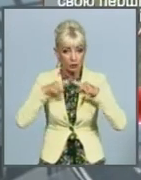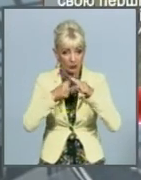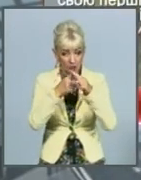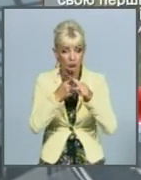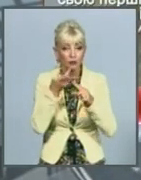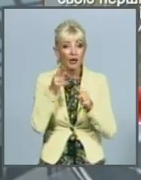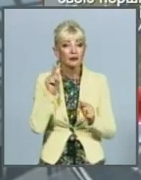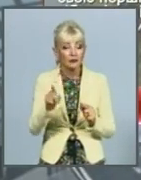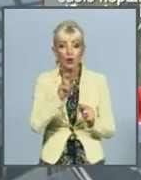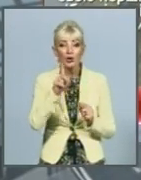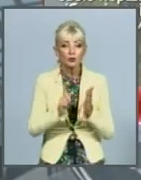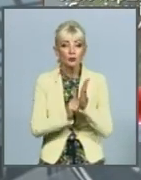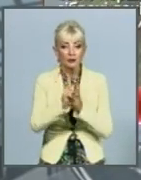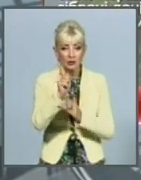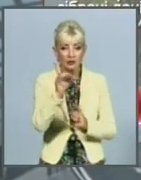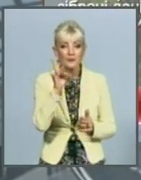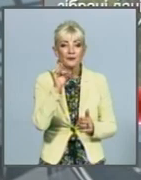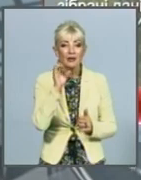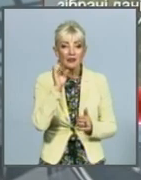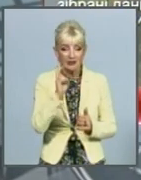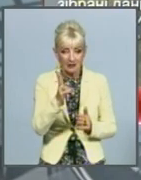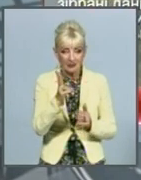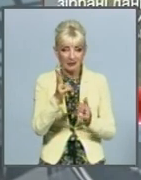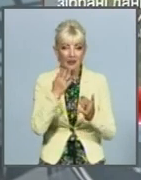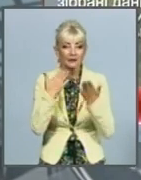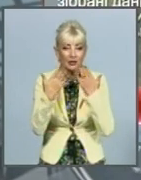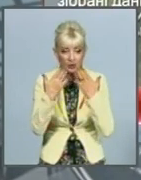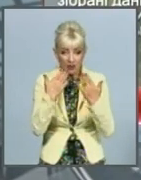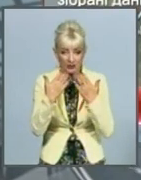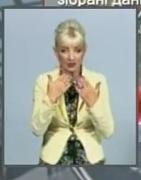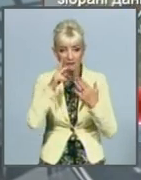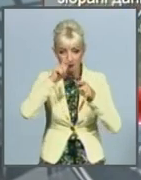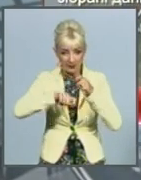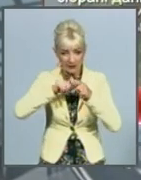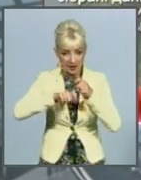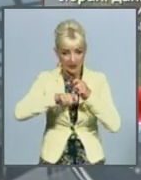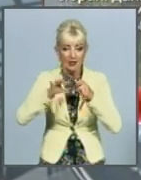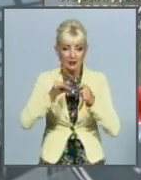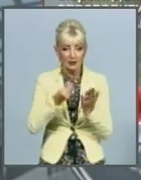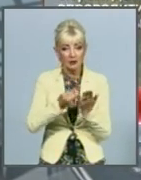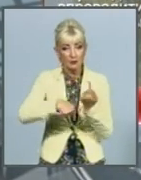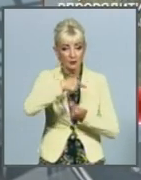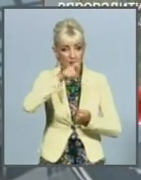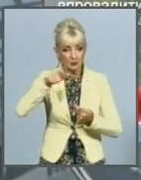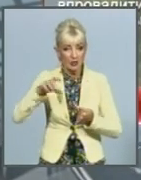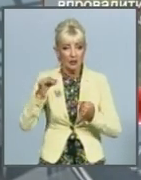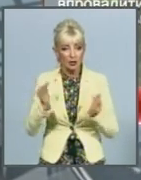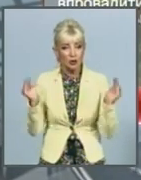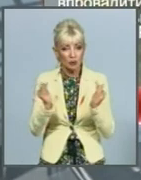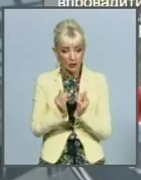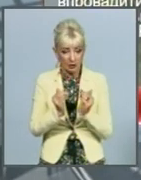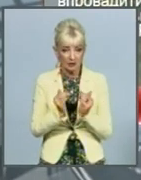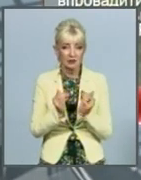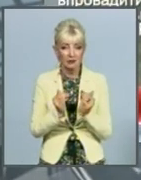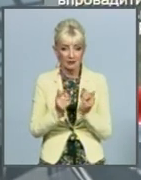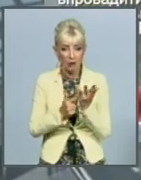для того, щоб впровадити ризик-орієнтований підхід у відносинах перевіряльників та підприємців і скоротити кількість